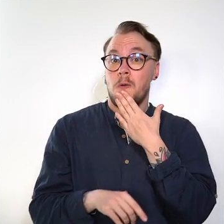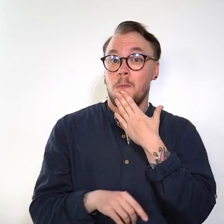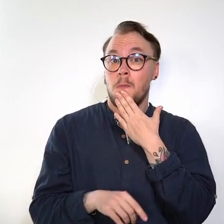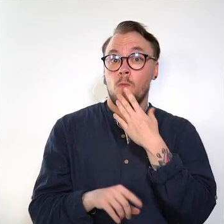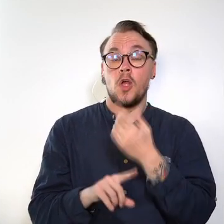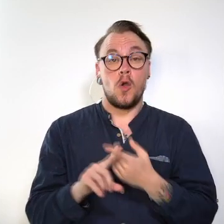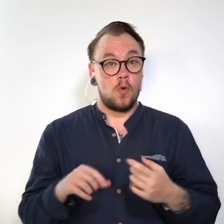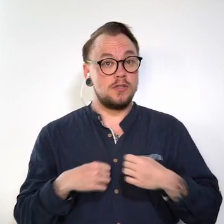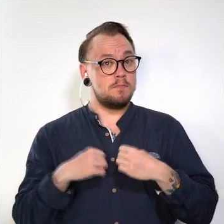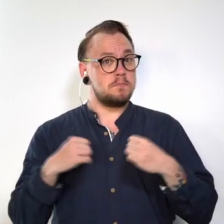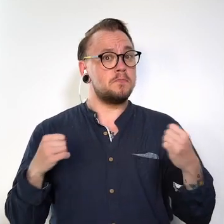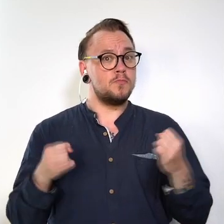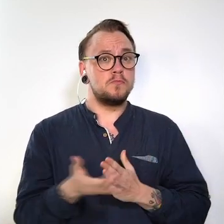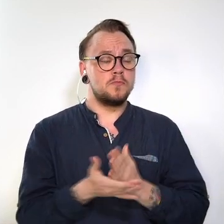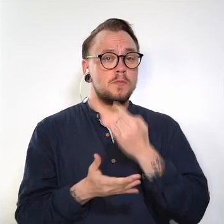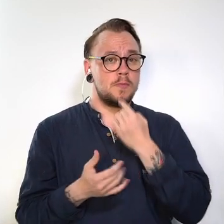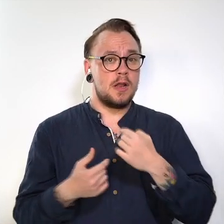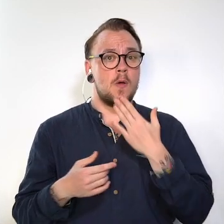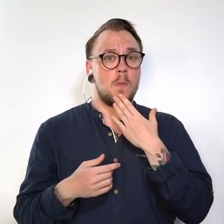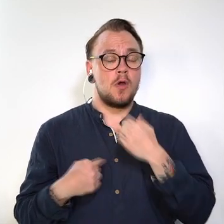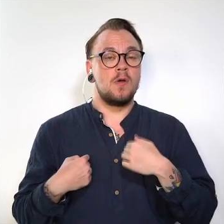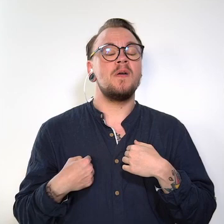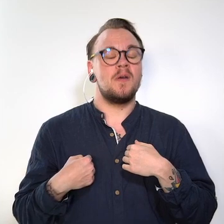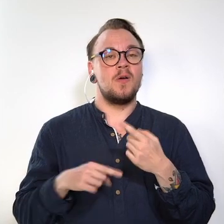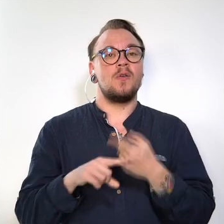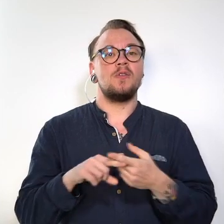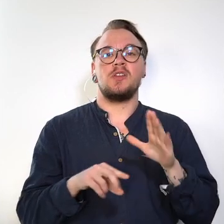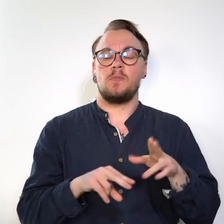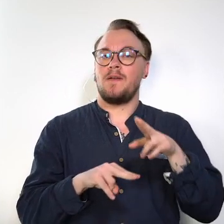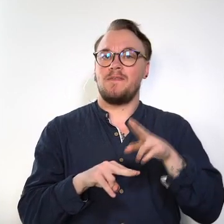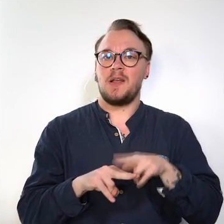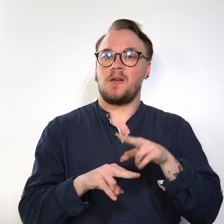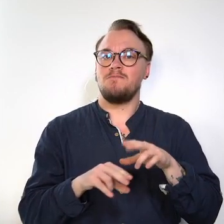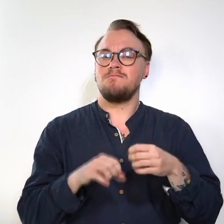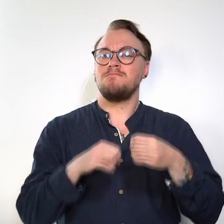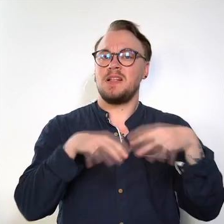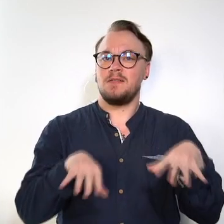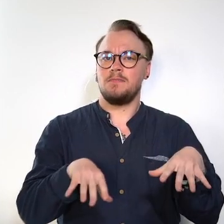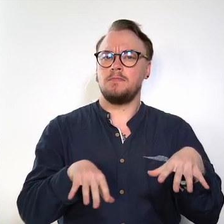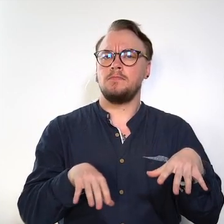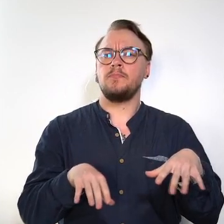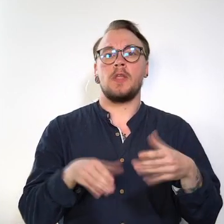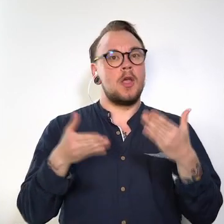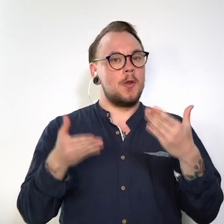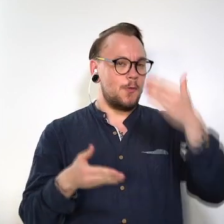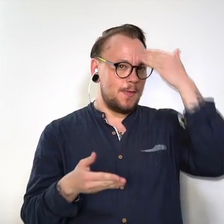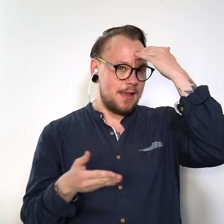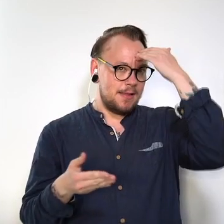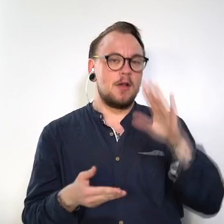tullut esille homona. Nyt tiedetään, että hänen nimensä oli John Fry. Ja hän tuli